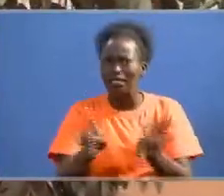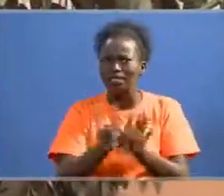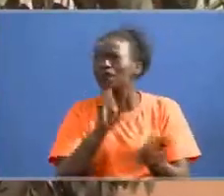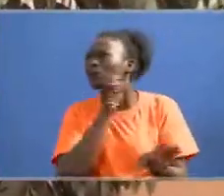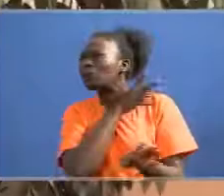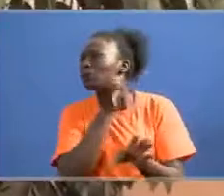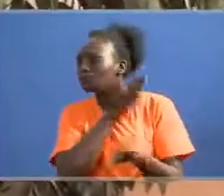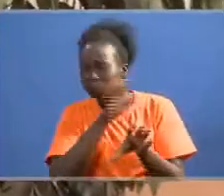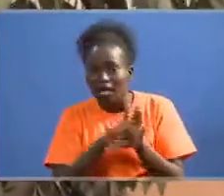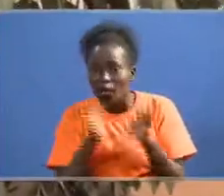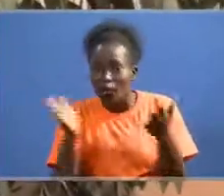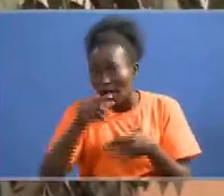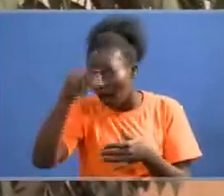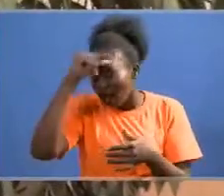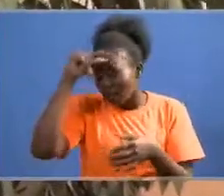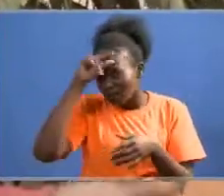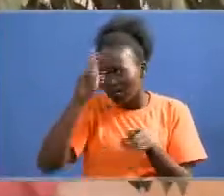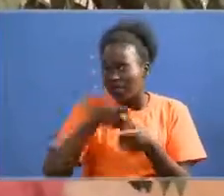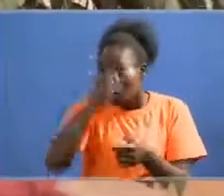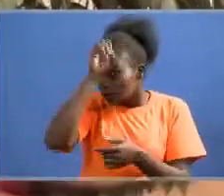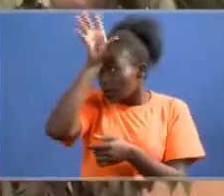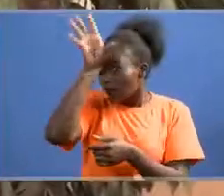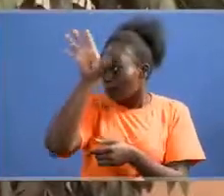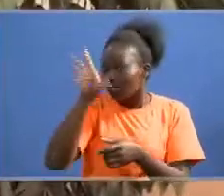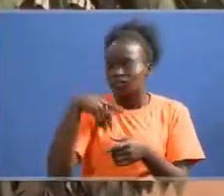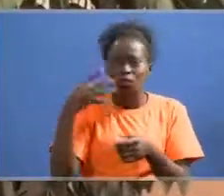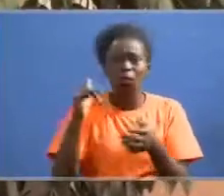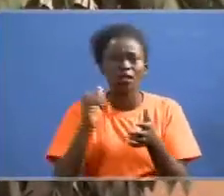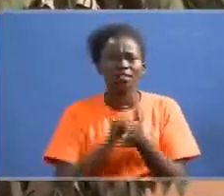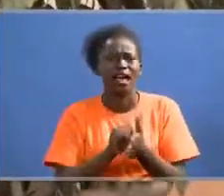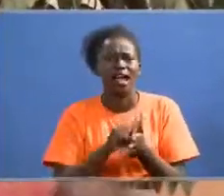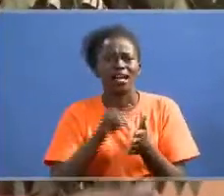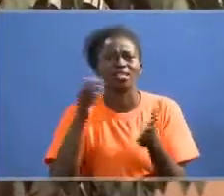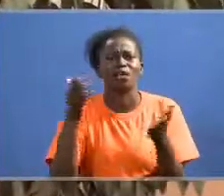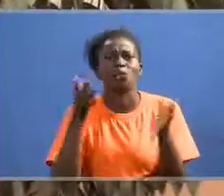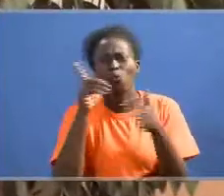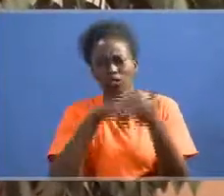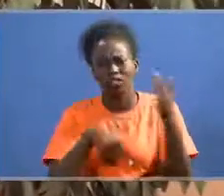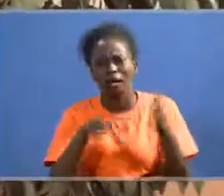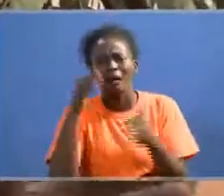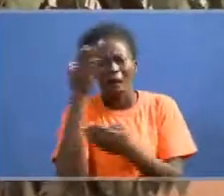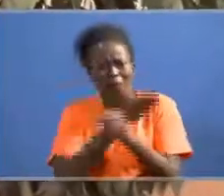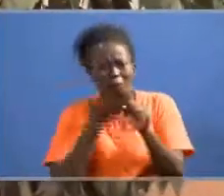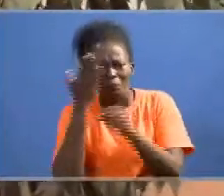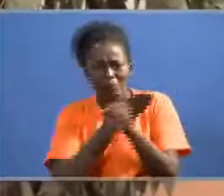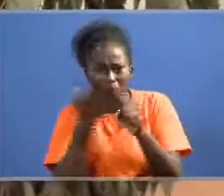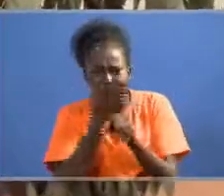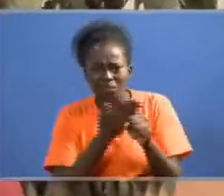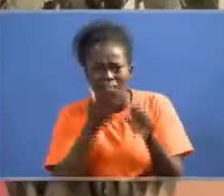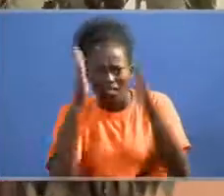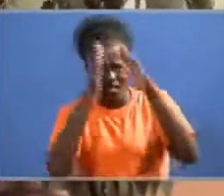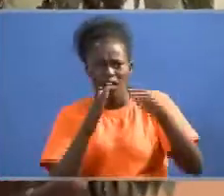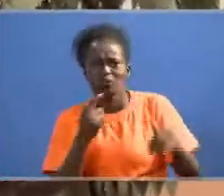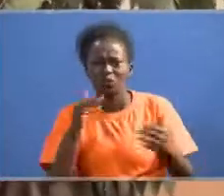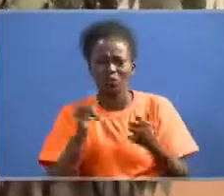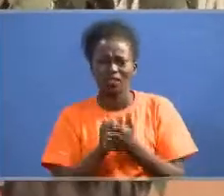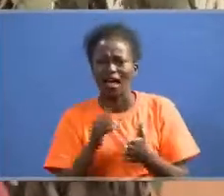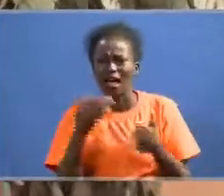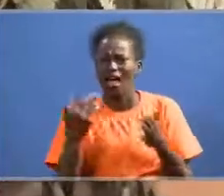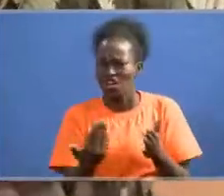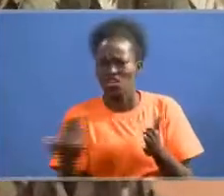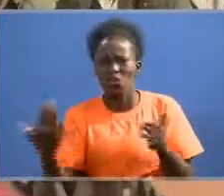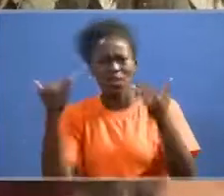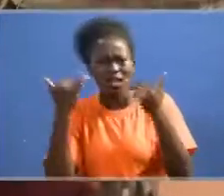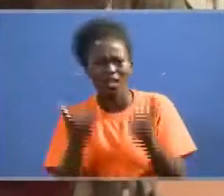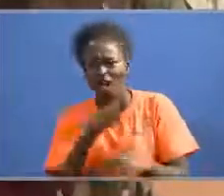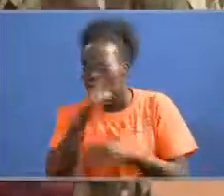kwa serikali. Tukasangaa kwa nini tulikuwa tunambiwa ni embusheri na saa hii ni mbaa. Na sasa wale wa vijana wetu saa